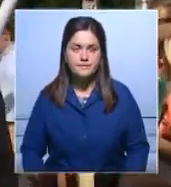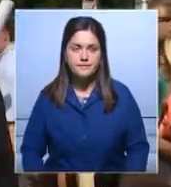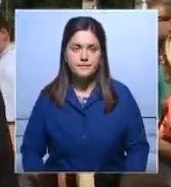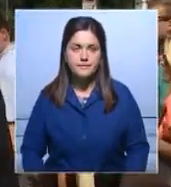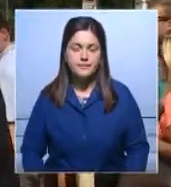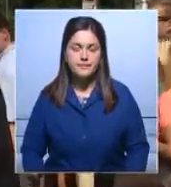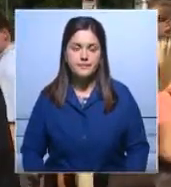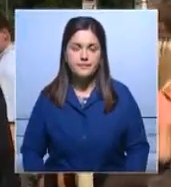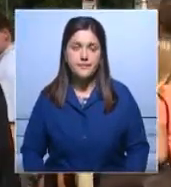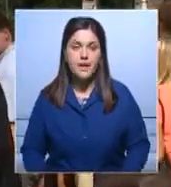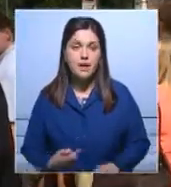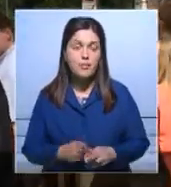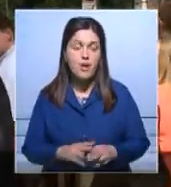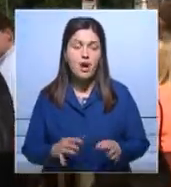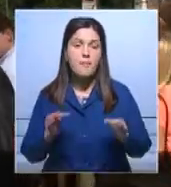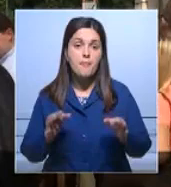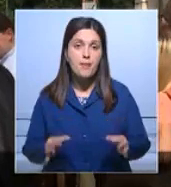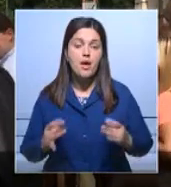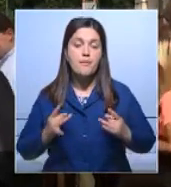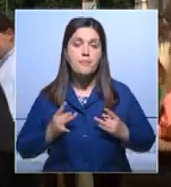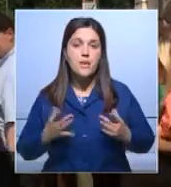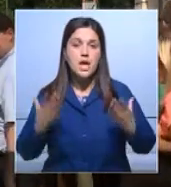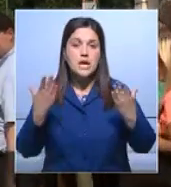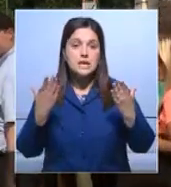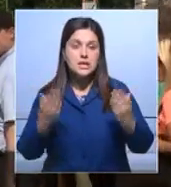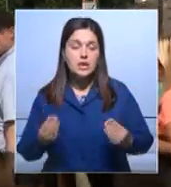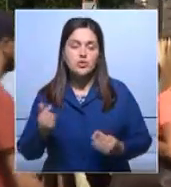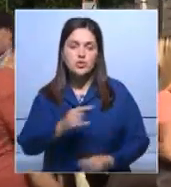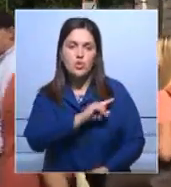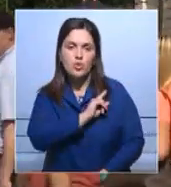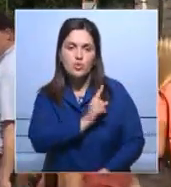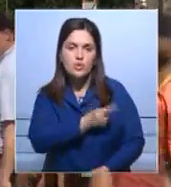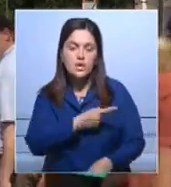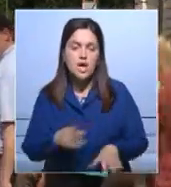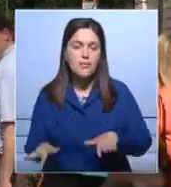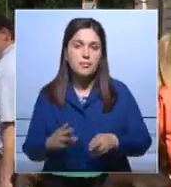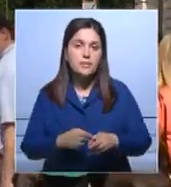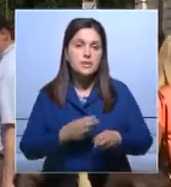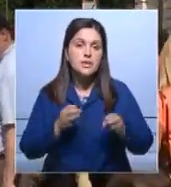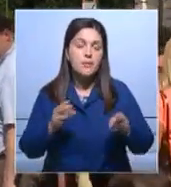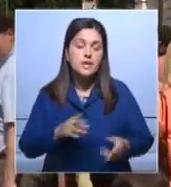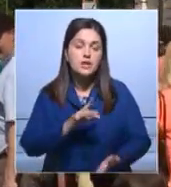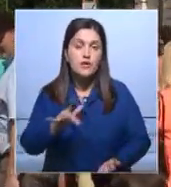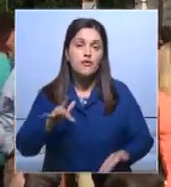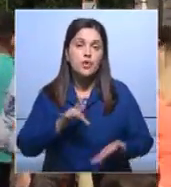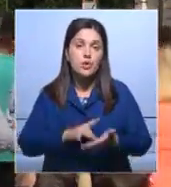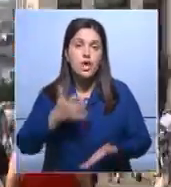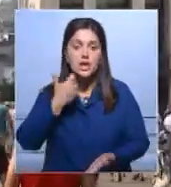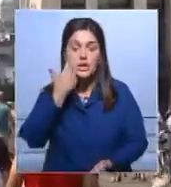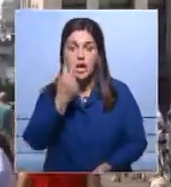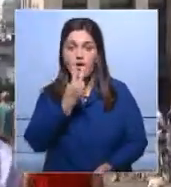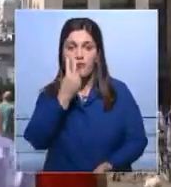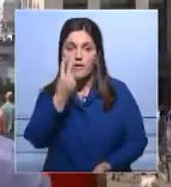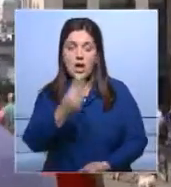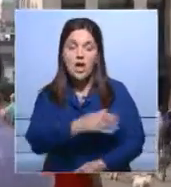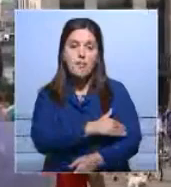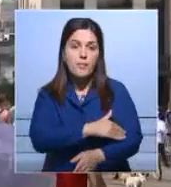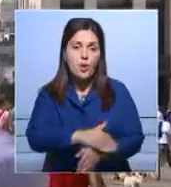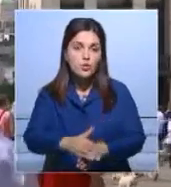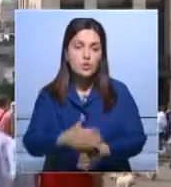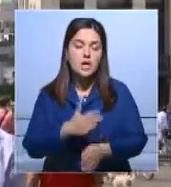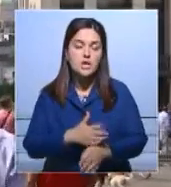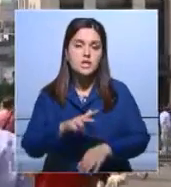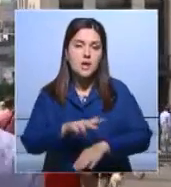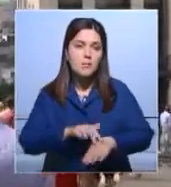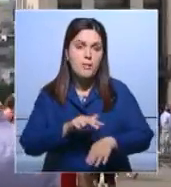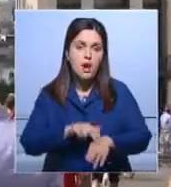Я думаю, это правильно, что в праздничный день власти усилили меры безопасности в городе. Когда видишь, как по улицам патрулирует